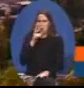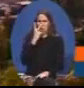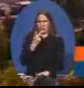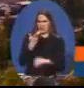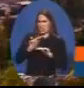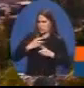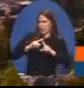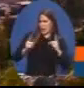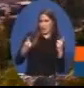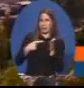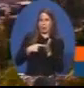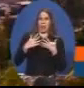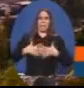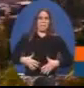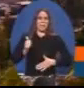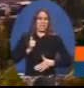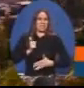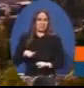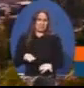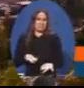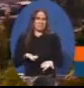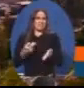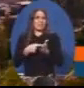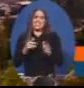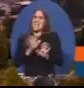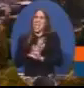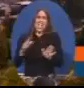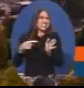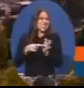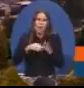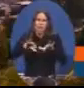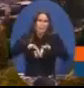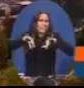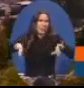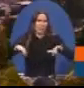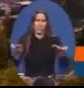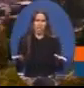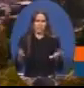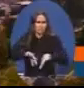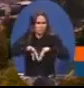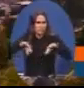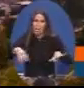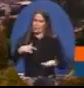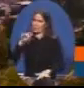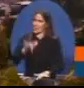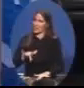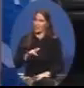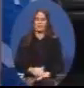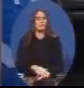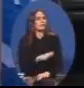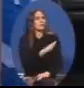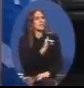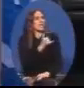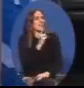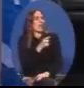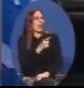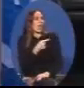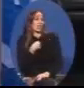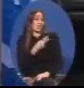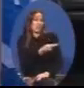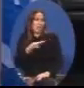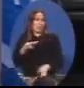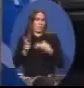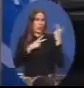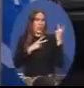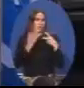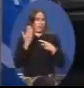התייחסות מיוחדת בגלל שהיא לבשה מדהים. לכן אין שום סיבה שתהיה הפרדה כזאת. אבל מה היה הטיעון שלהם? אני לוקח גם הדוגמה שאני שכבתי בבית